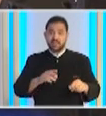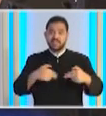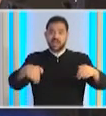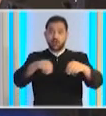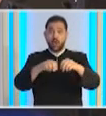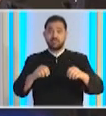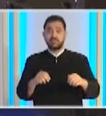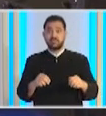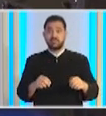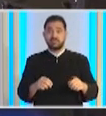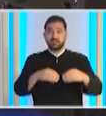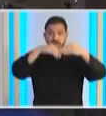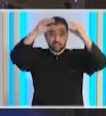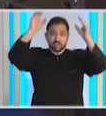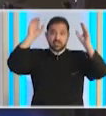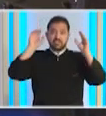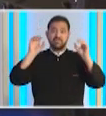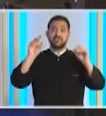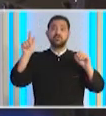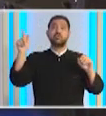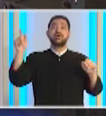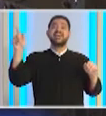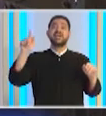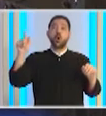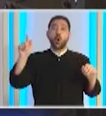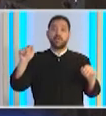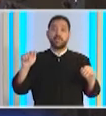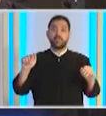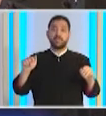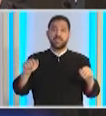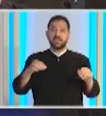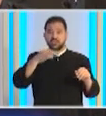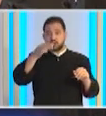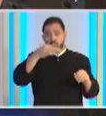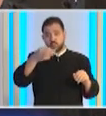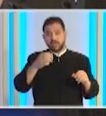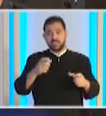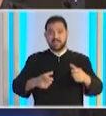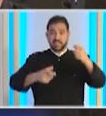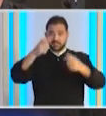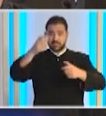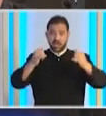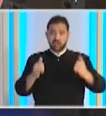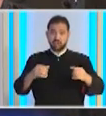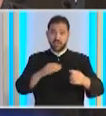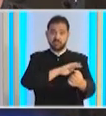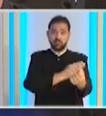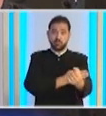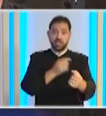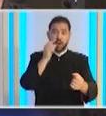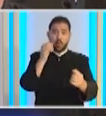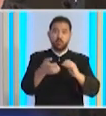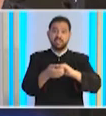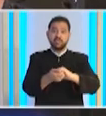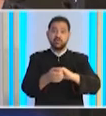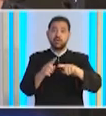noastră. Și Sfântul Grigore de Nazianz vorbește despre această putere a omului de a se uni cu